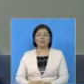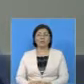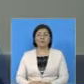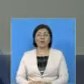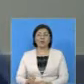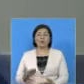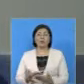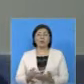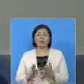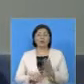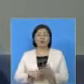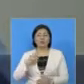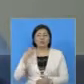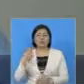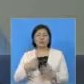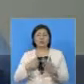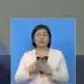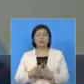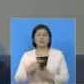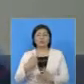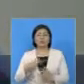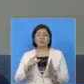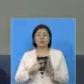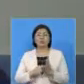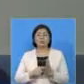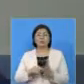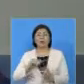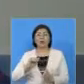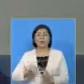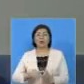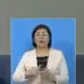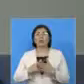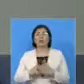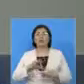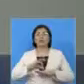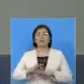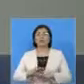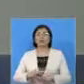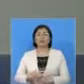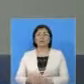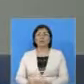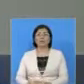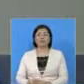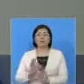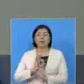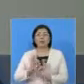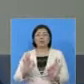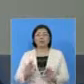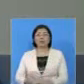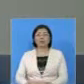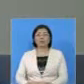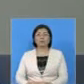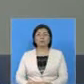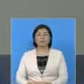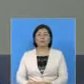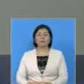бұл жылдың ақырына дейін 170-180 мыңға дейін жетеді ұқсап тұр. Бұл дүгін өте тамаша айлық бүгінгі заманға. Әрине кем бұл.